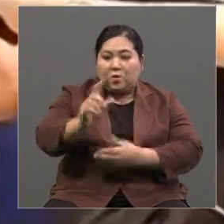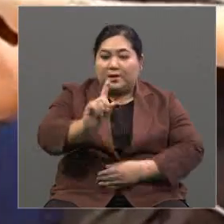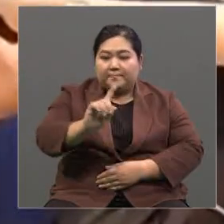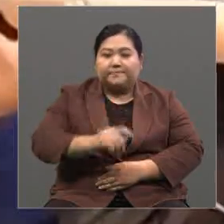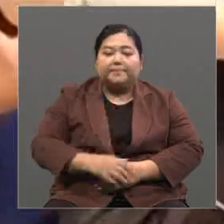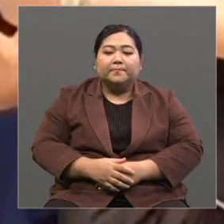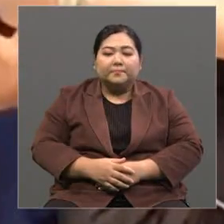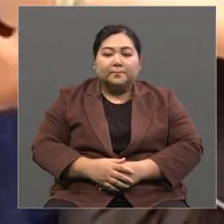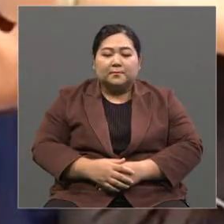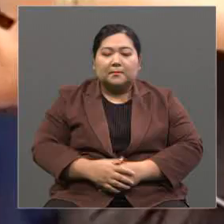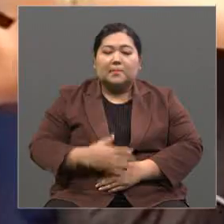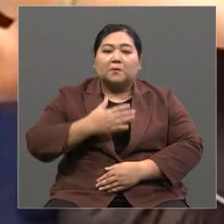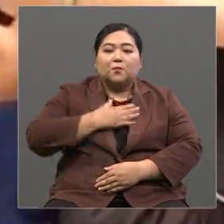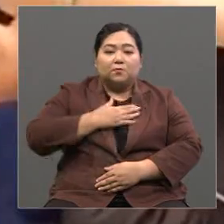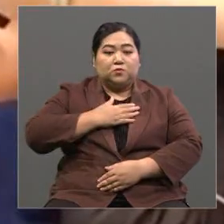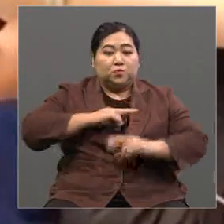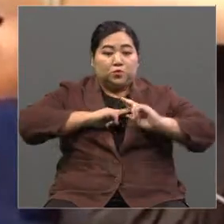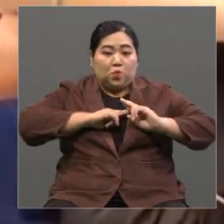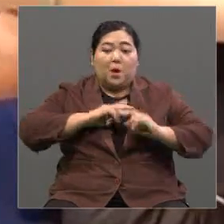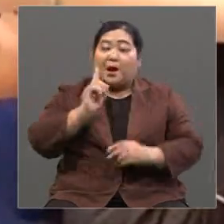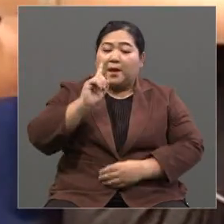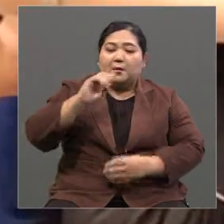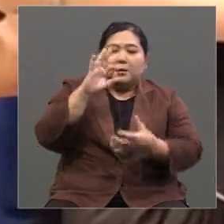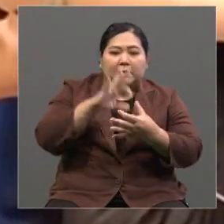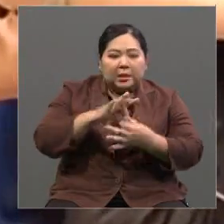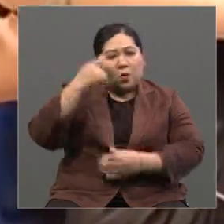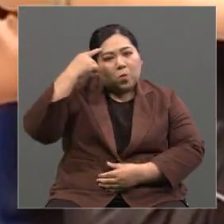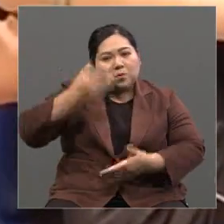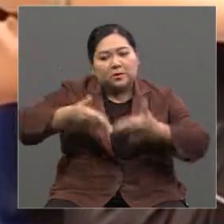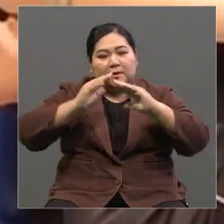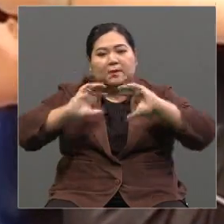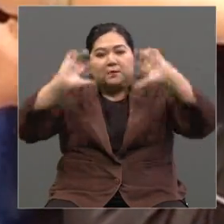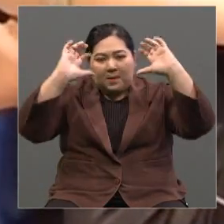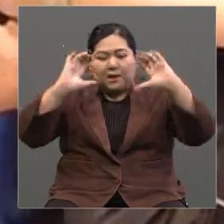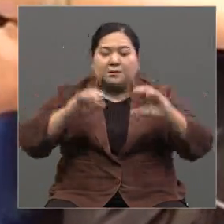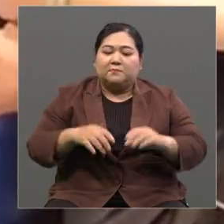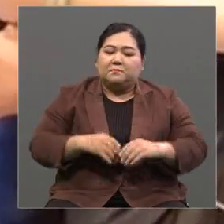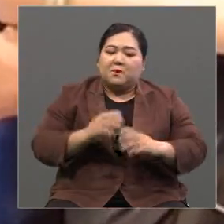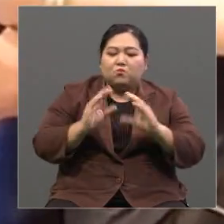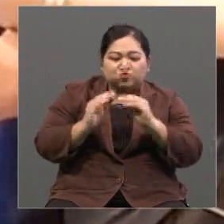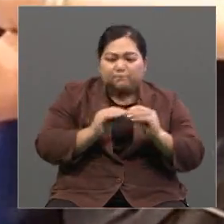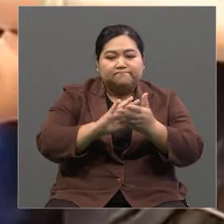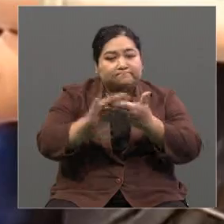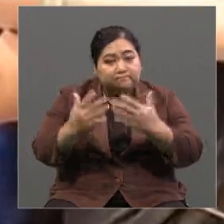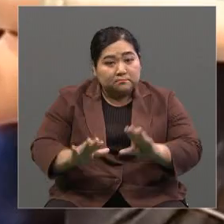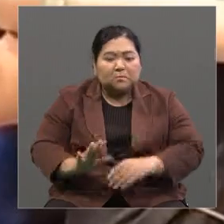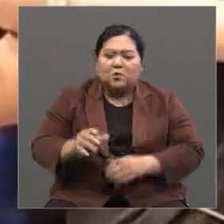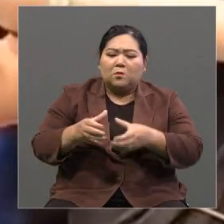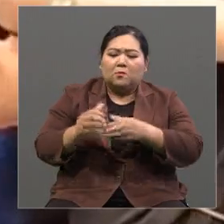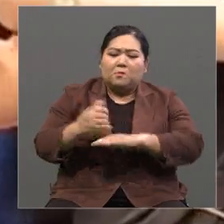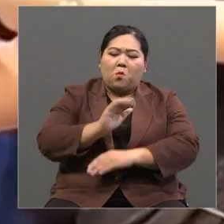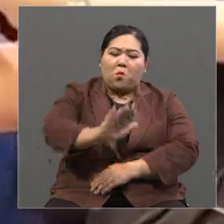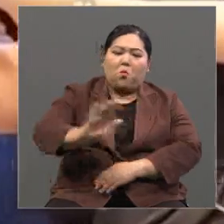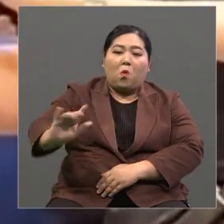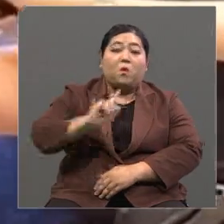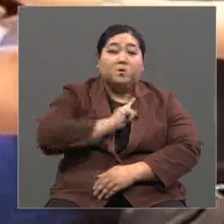ะครับในส่วนตัวเนี่ยนะครับพูดถึงเรื่องของการจัดตั้งรัฐบาลภายหลังการประชุมว่าเป็นเรื่องของพรรคครับที่เตรียมตัว